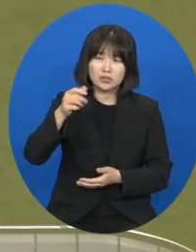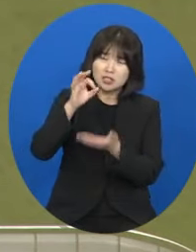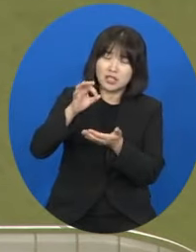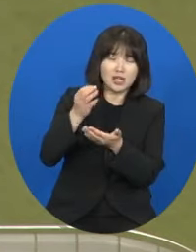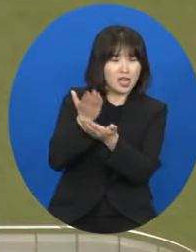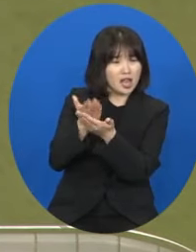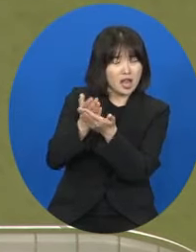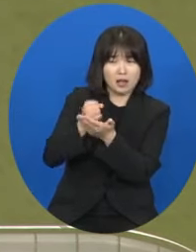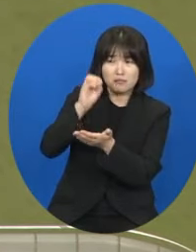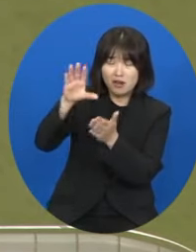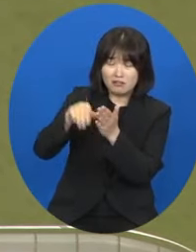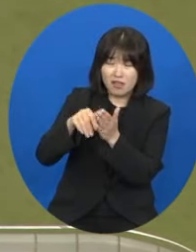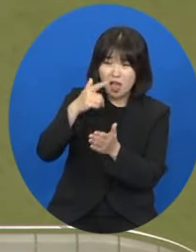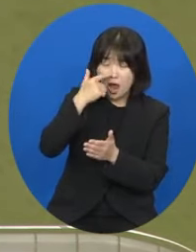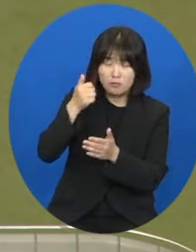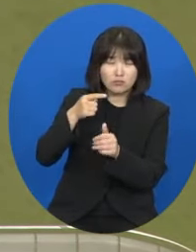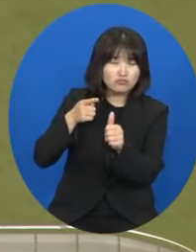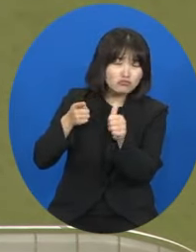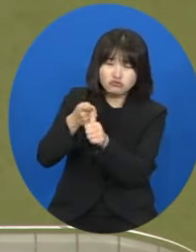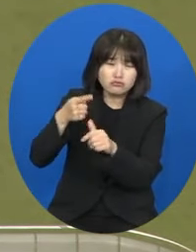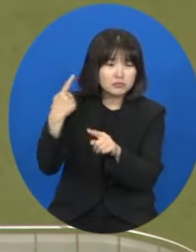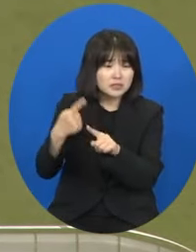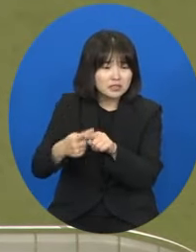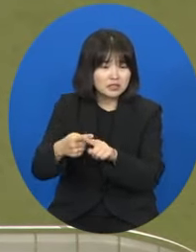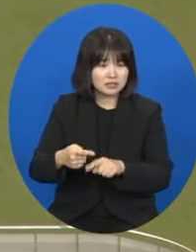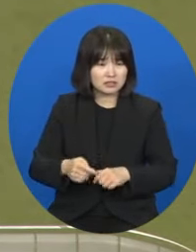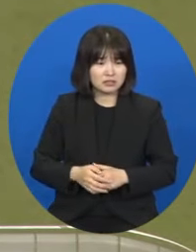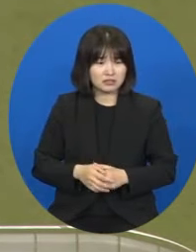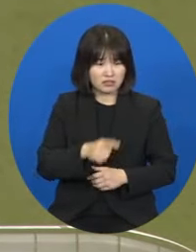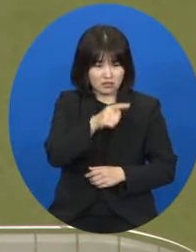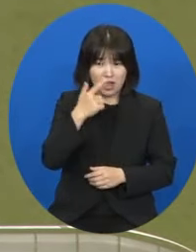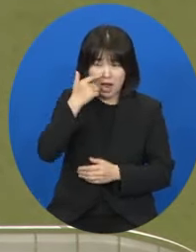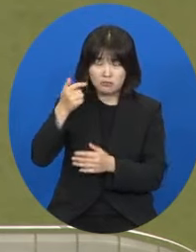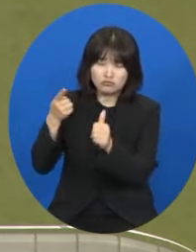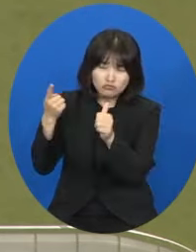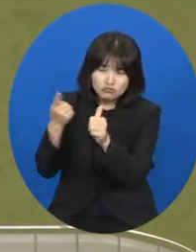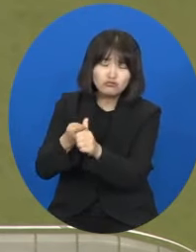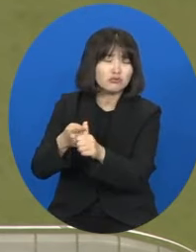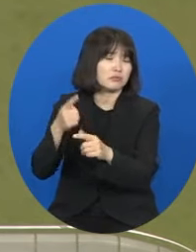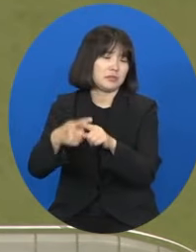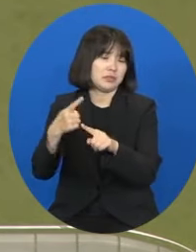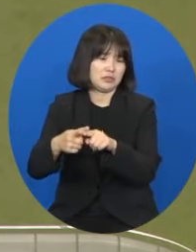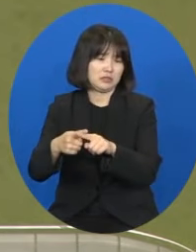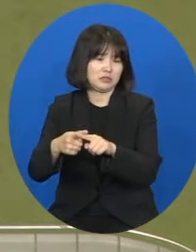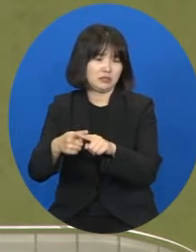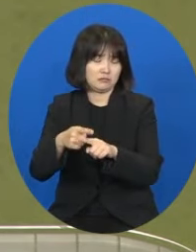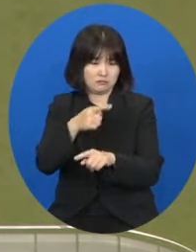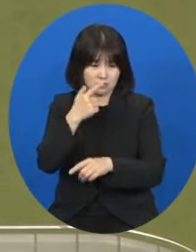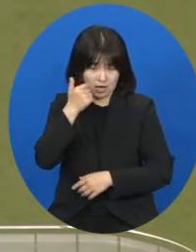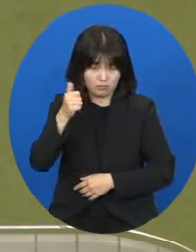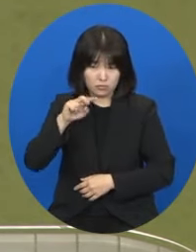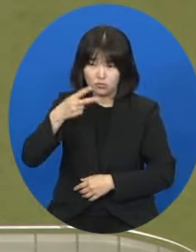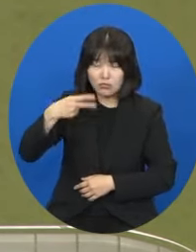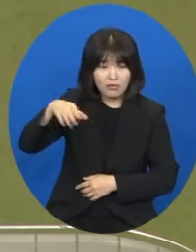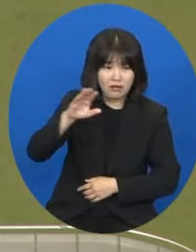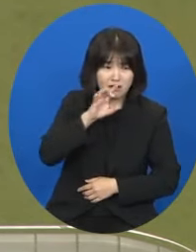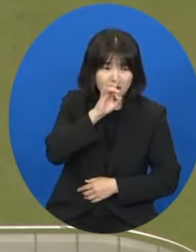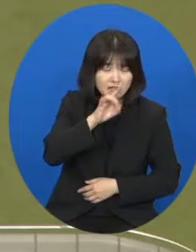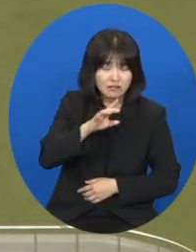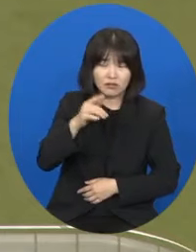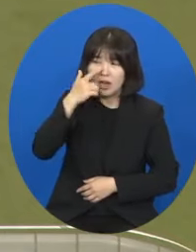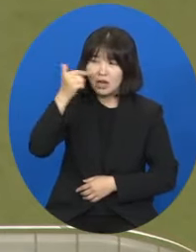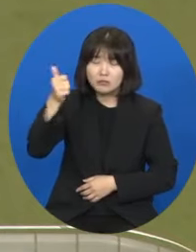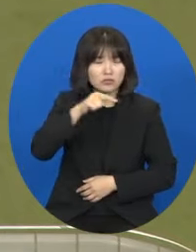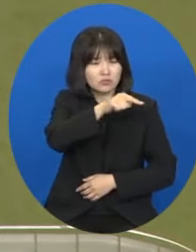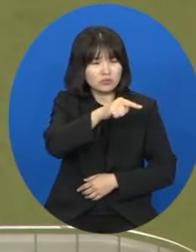사실 아버지 죽으러 간 얘기야. 너가 사실은 아버지를 죽인 거야. 그러니까 너는 더 아버지께 돌아가서도 안 되고